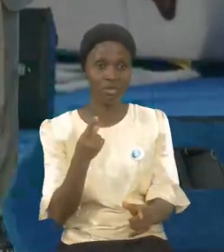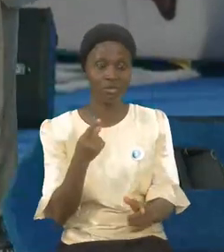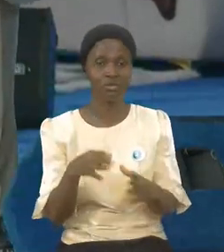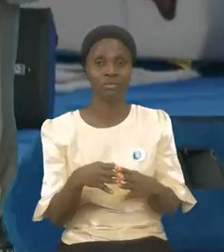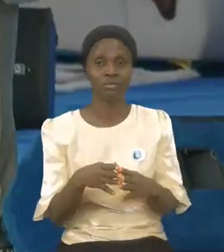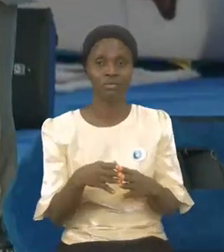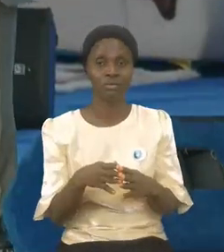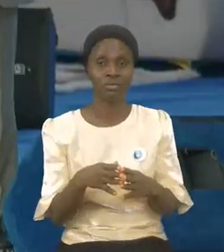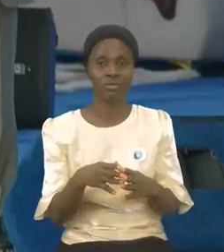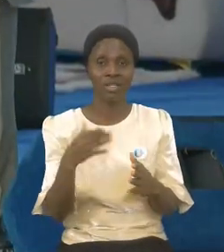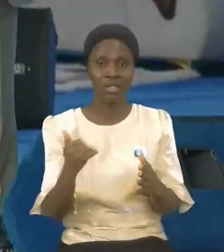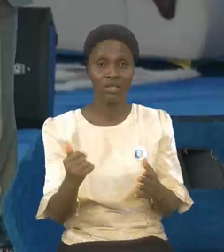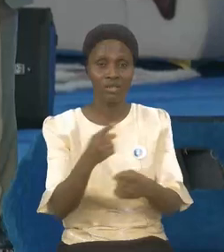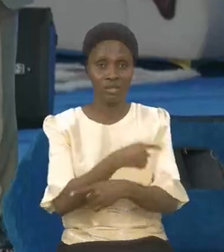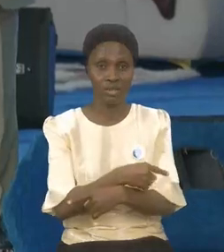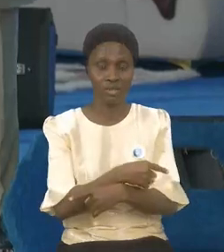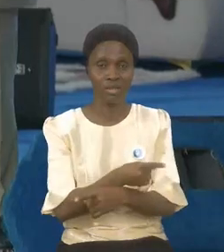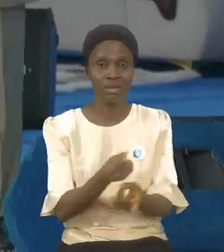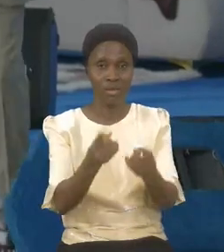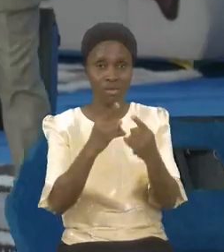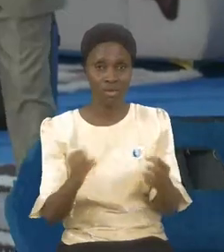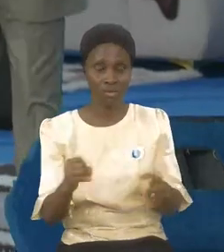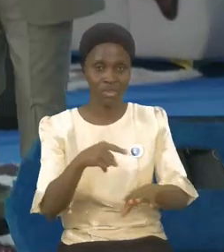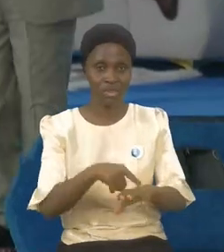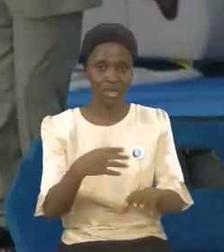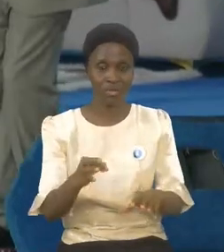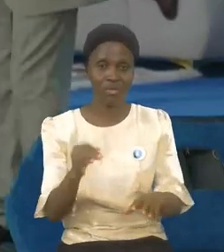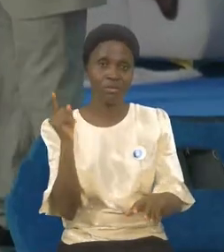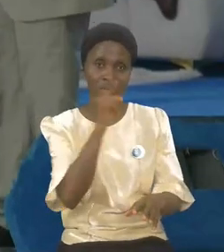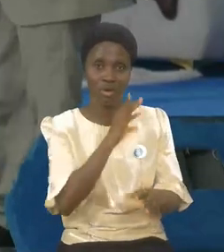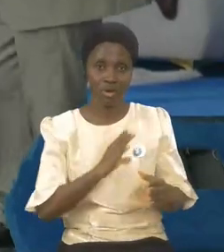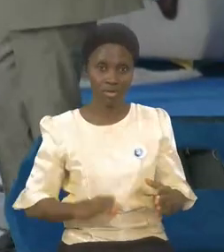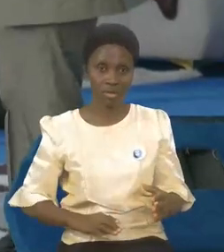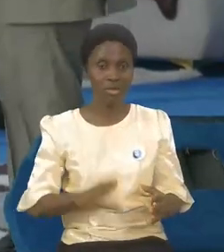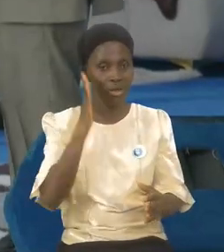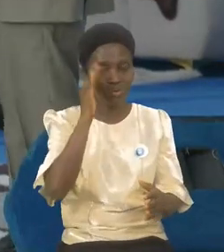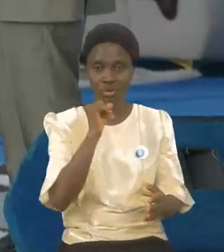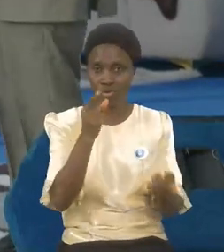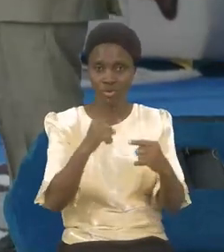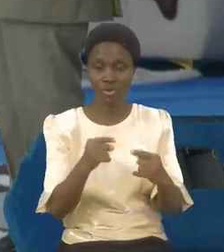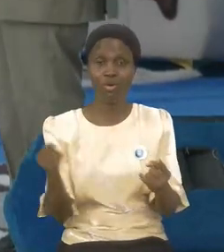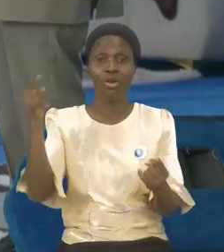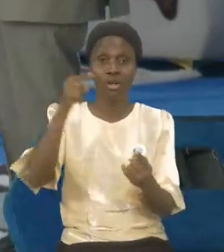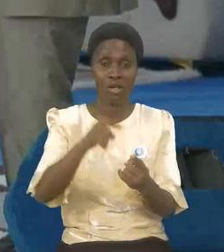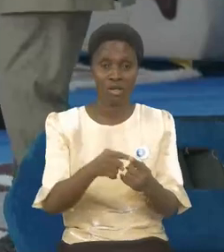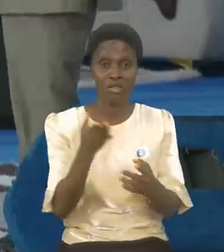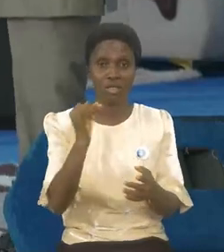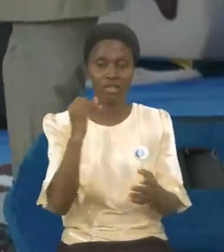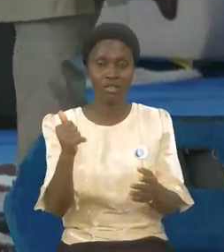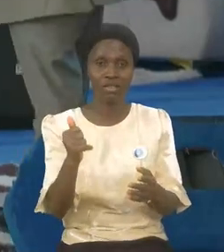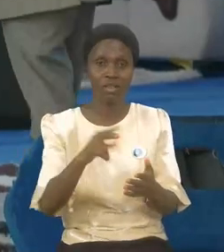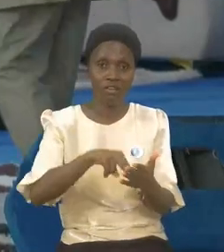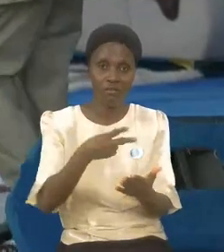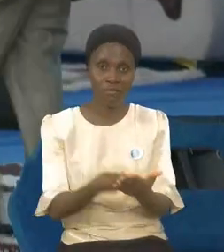l'apostasie soit arrivée auparavant. Le temps de l'Antichrist ne